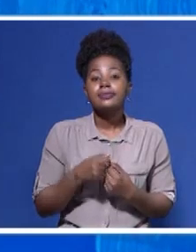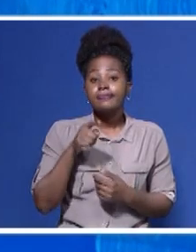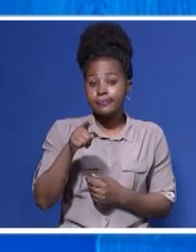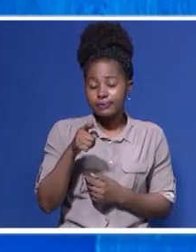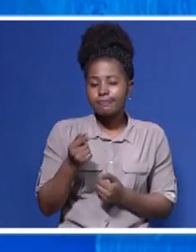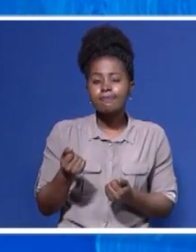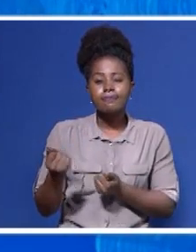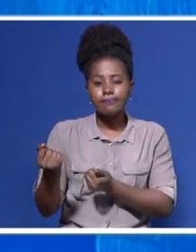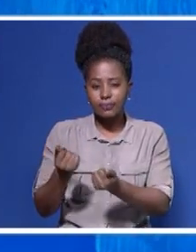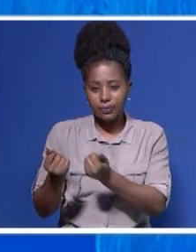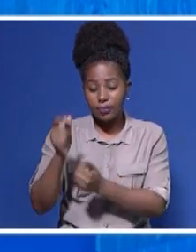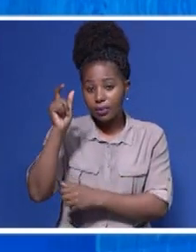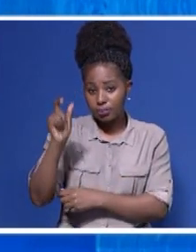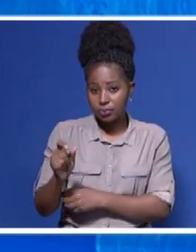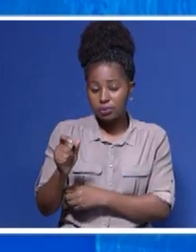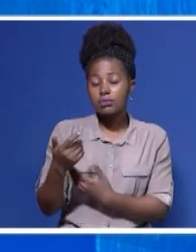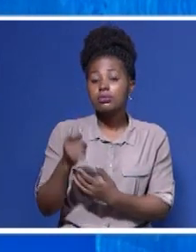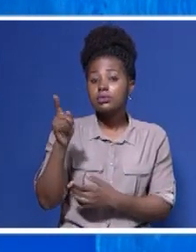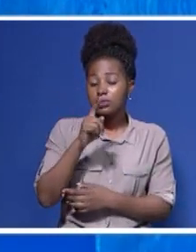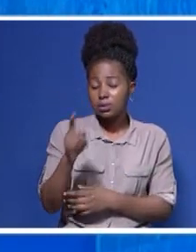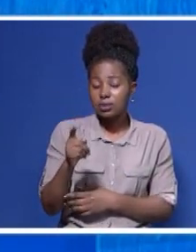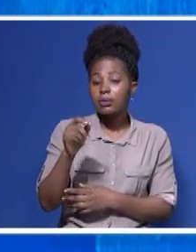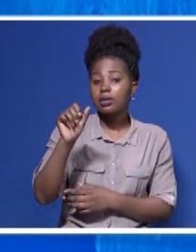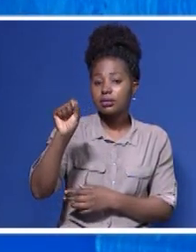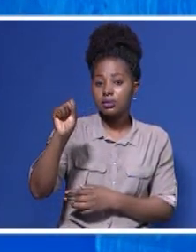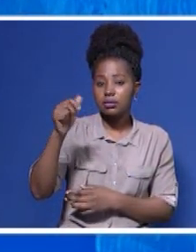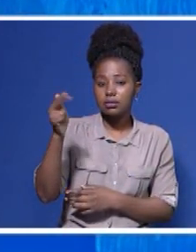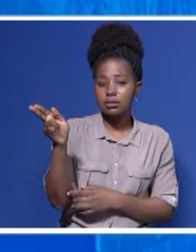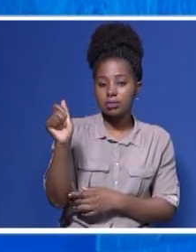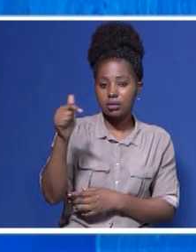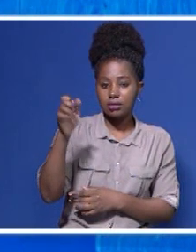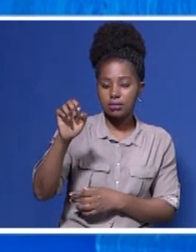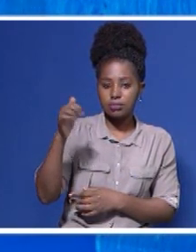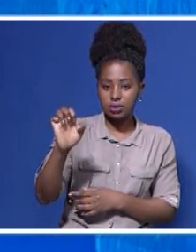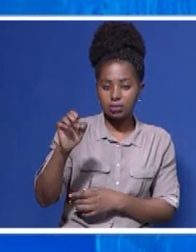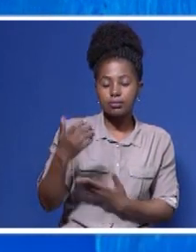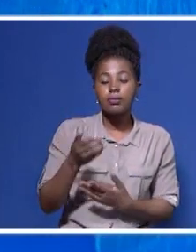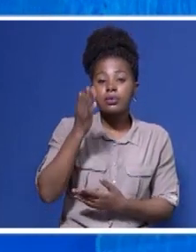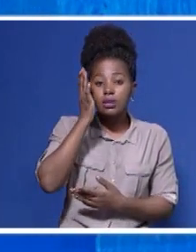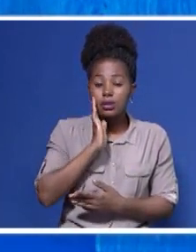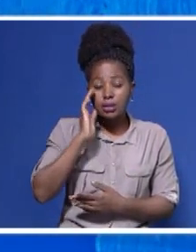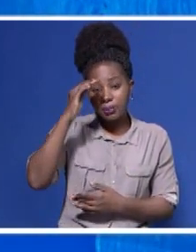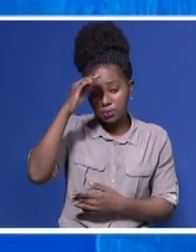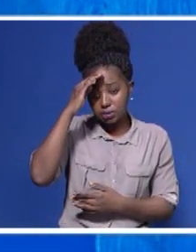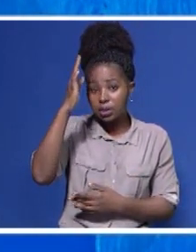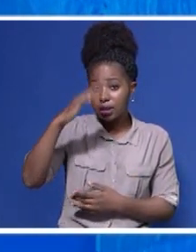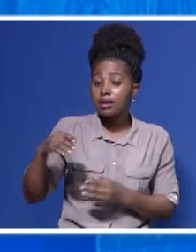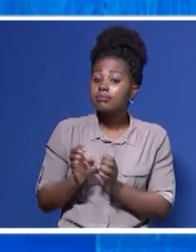iliyokuwa ikiendeshwa na mtakiwa aina ambaye ni Salaam Shamte. Jeshi la polisi kanda maalum baada ya kupata taarifa hizo